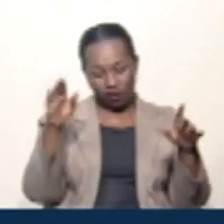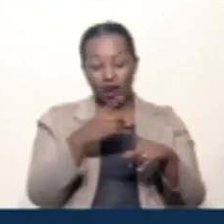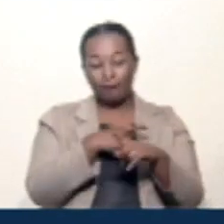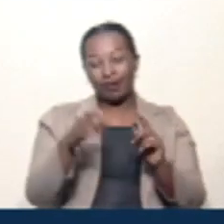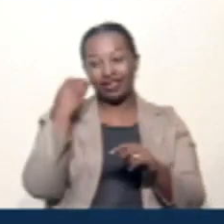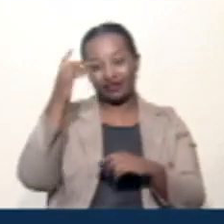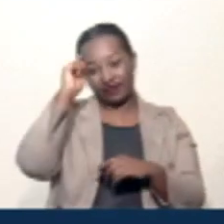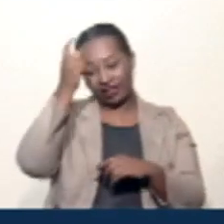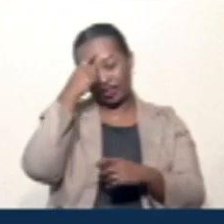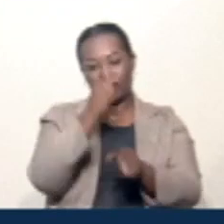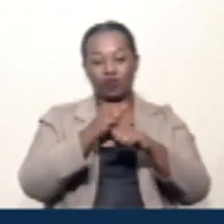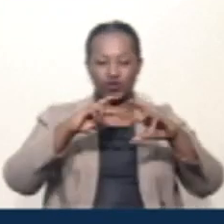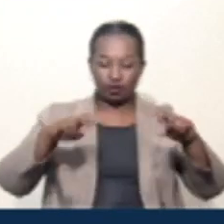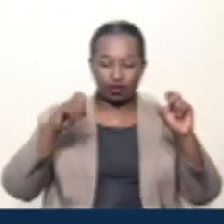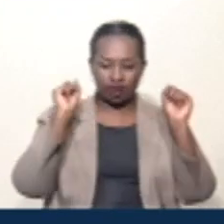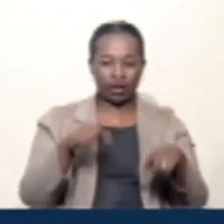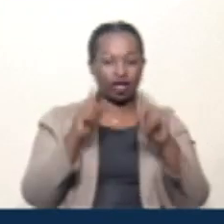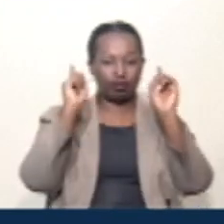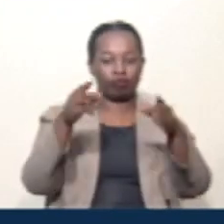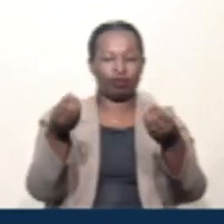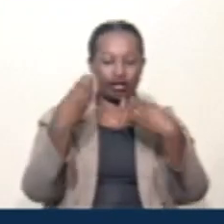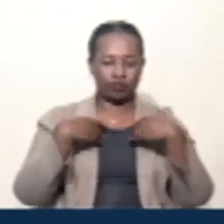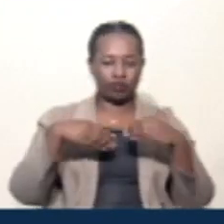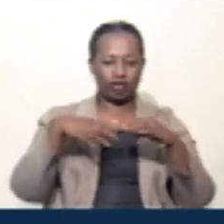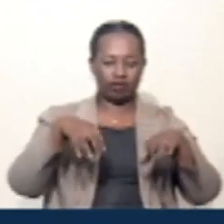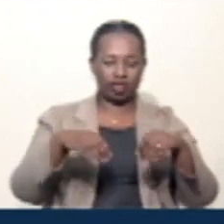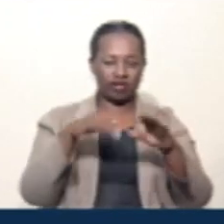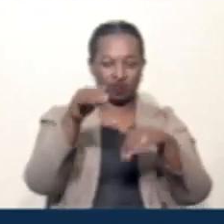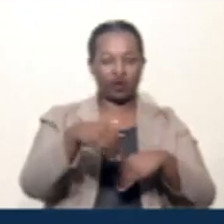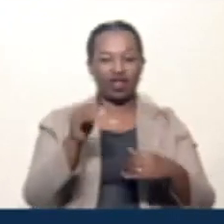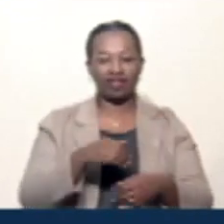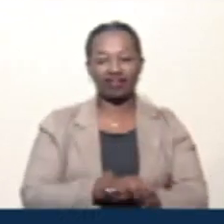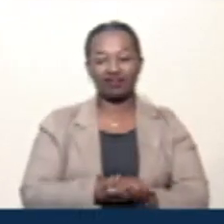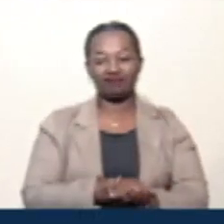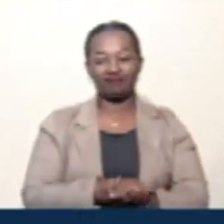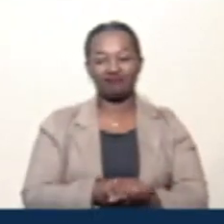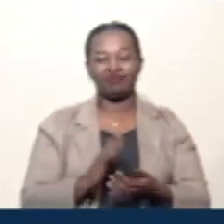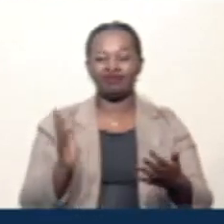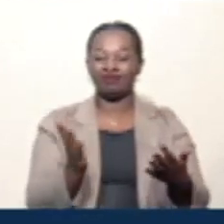ubushakashatsi yatugerera aho hantu bakatuzanira ibyo byatsi natwe tukabihinga.